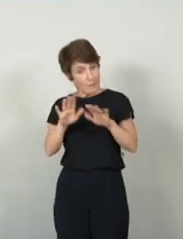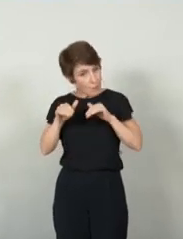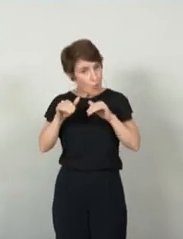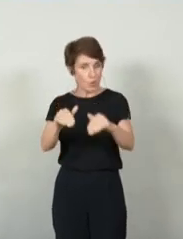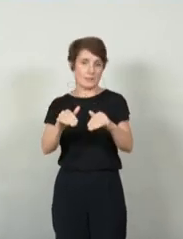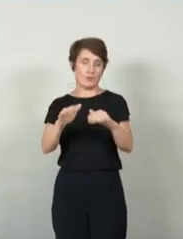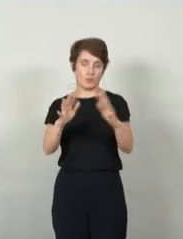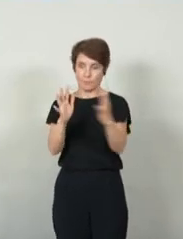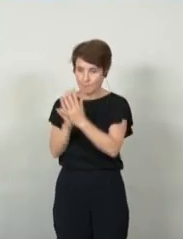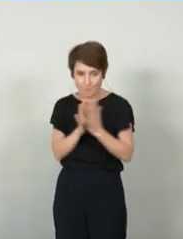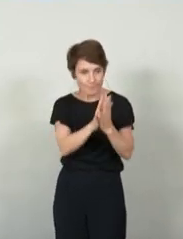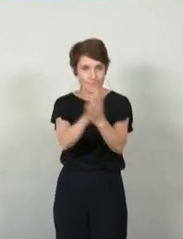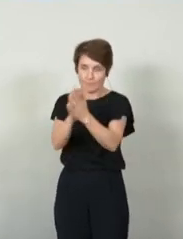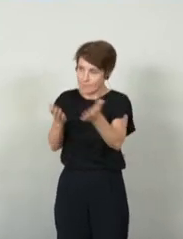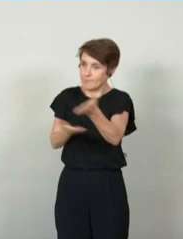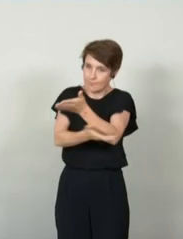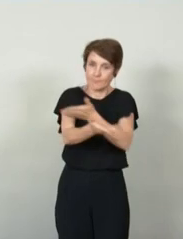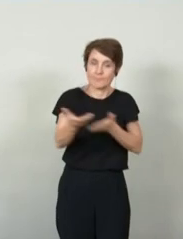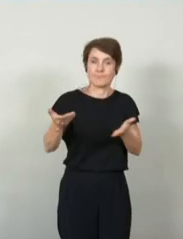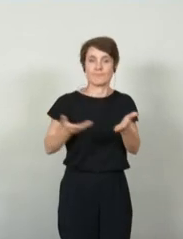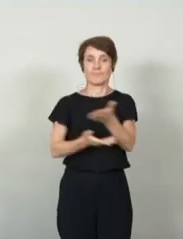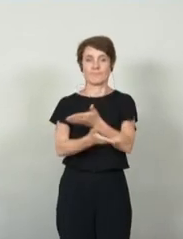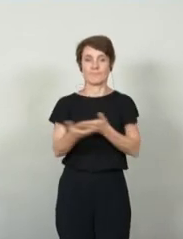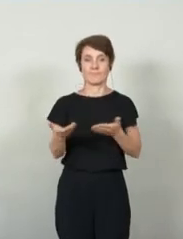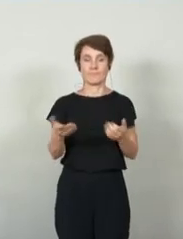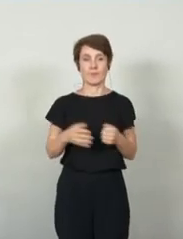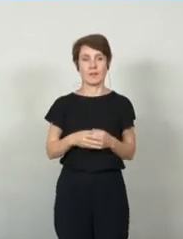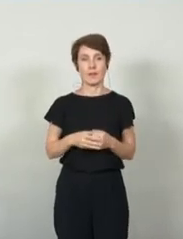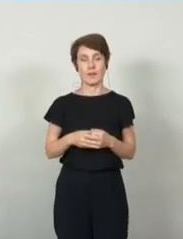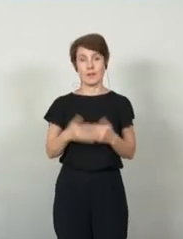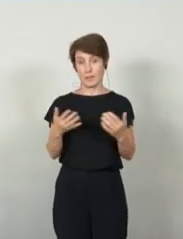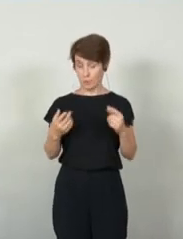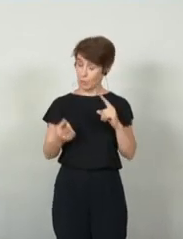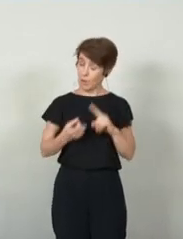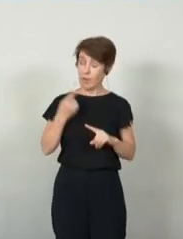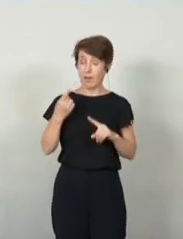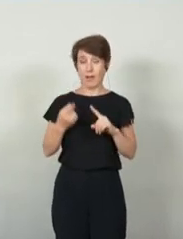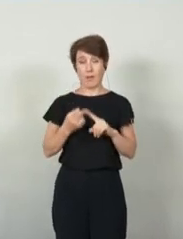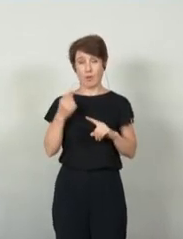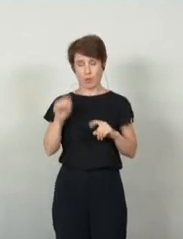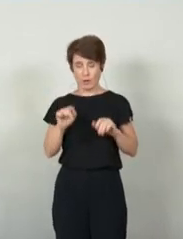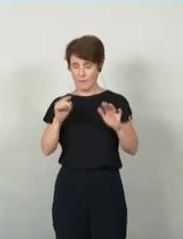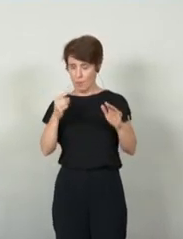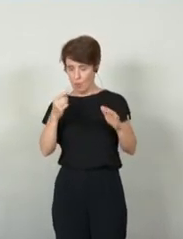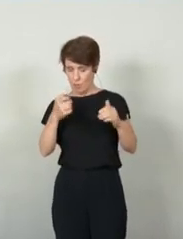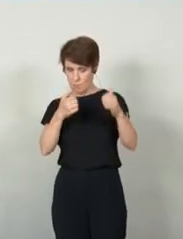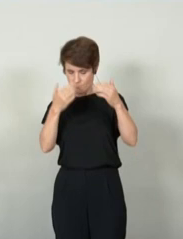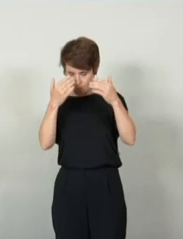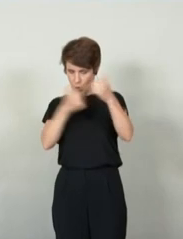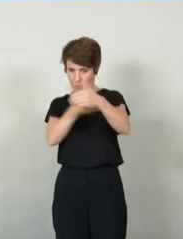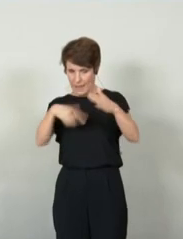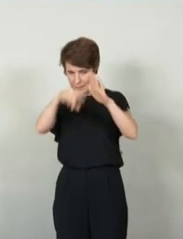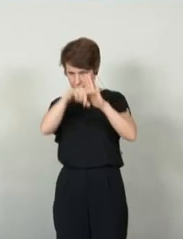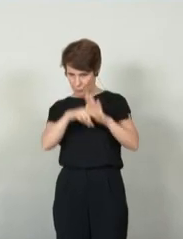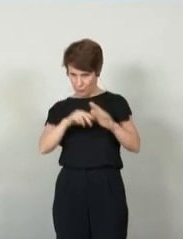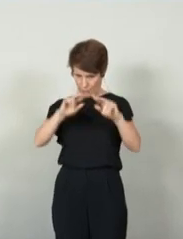élargies mais aussi de savoir pérenniser ou créer des temps de des cadres de réflexion et d'action à la fois entre